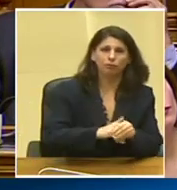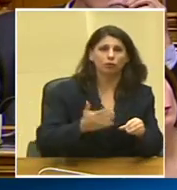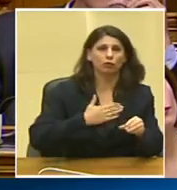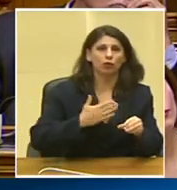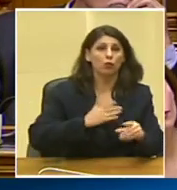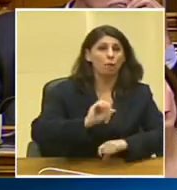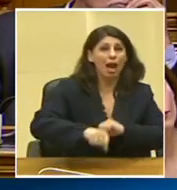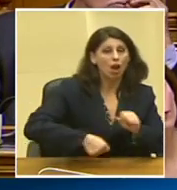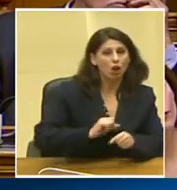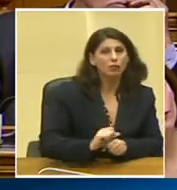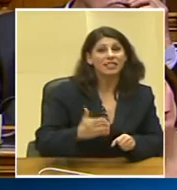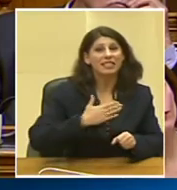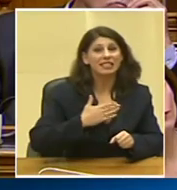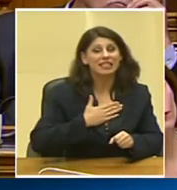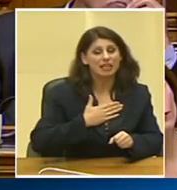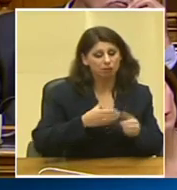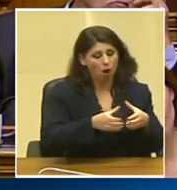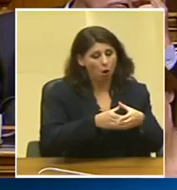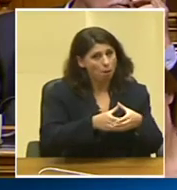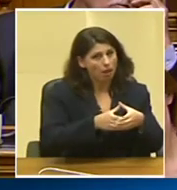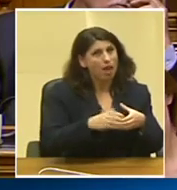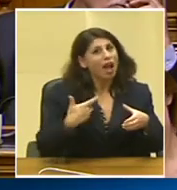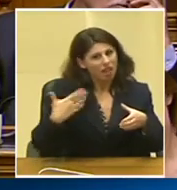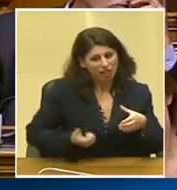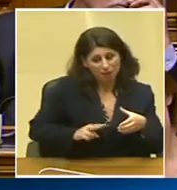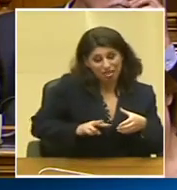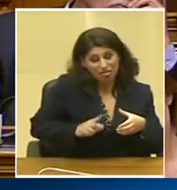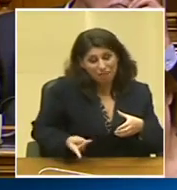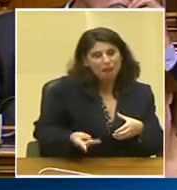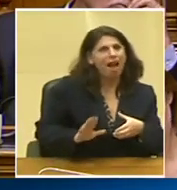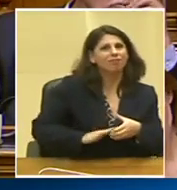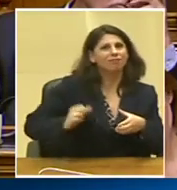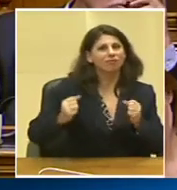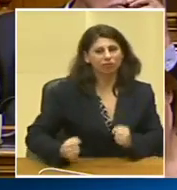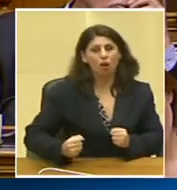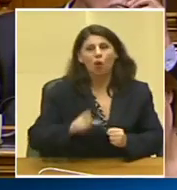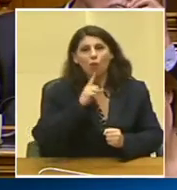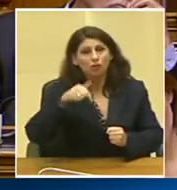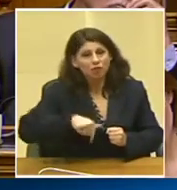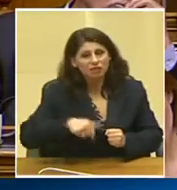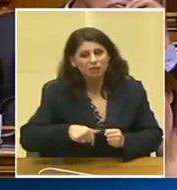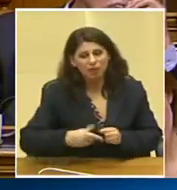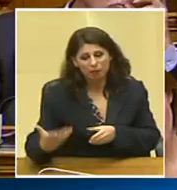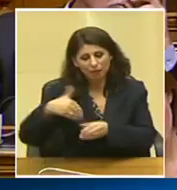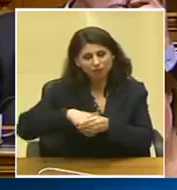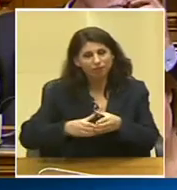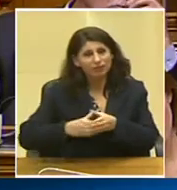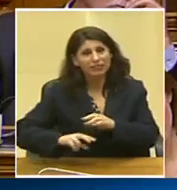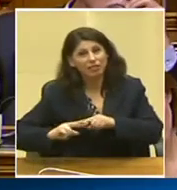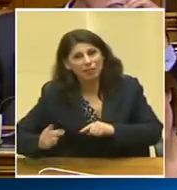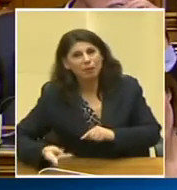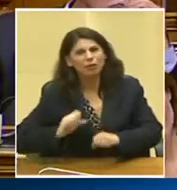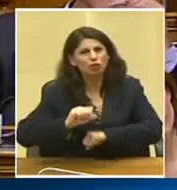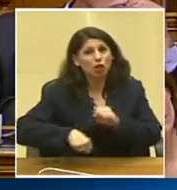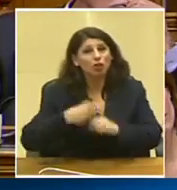μας αγώνες και στις δικές μας τις τάξεις, αλλά θα βρεθούμε δίπλα-δίπλα όπως σήμερα βρίσκεται στις τάξεις μας και δίπλα μας στον αγώνα